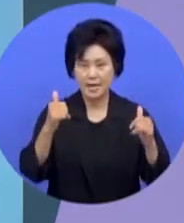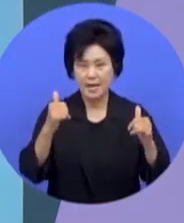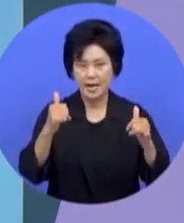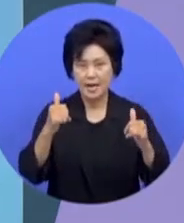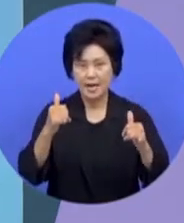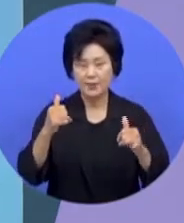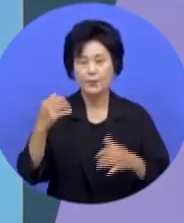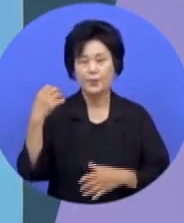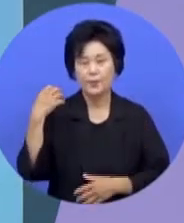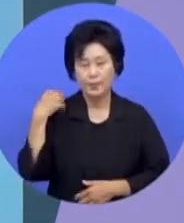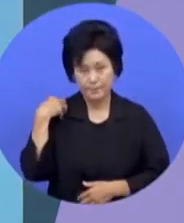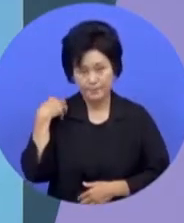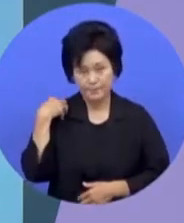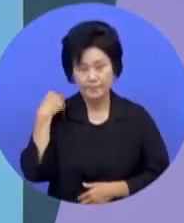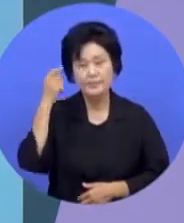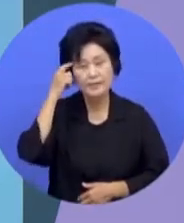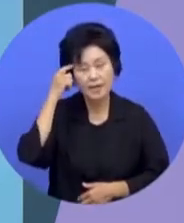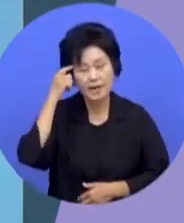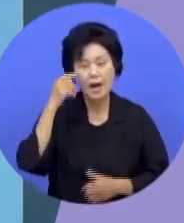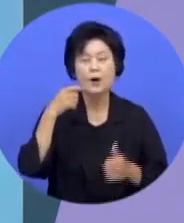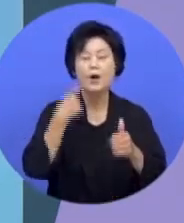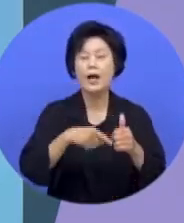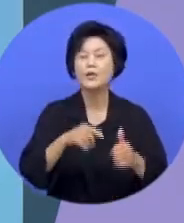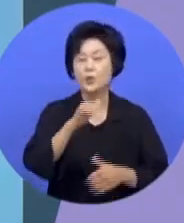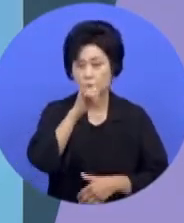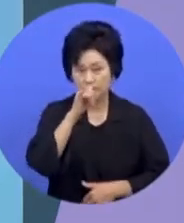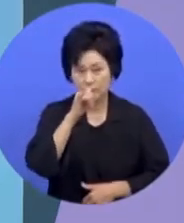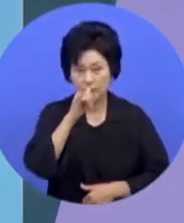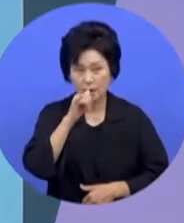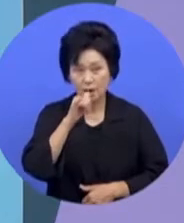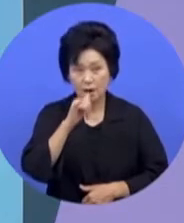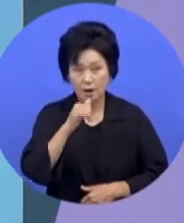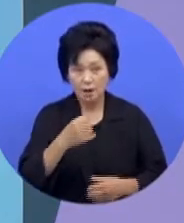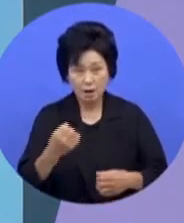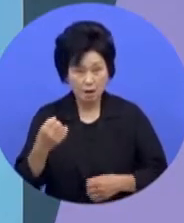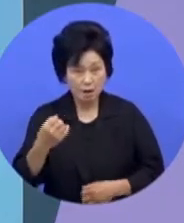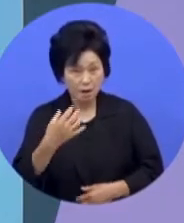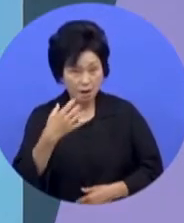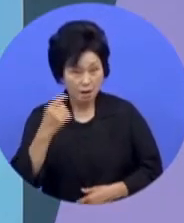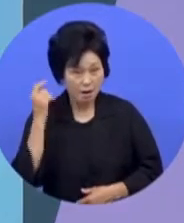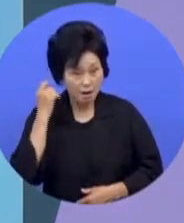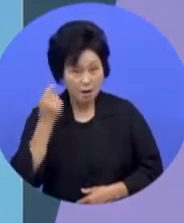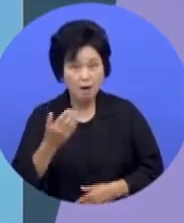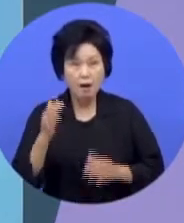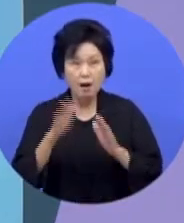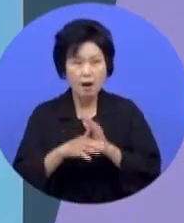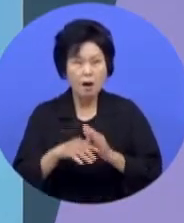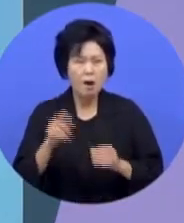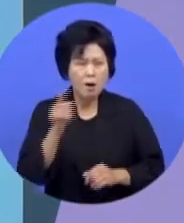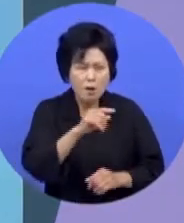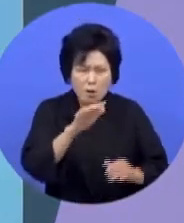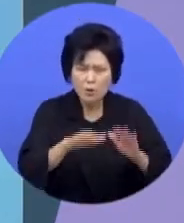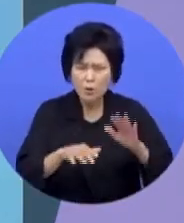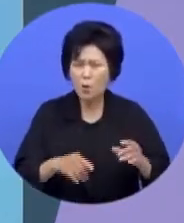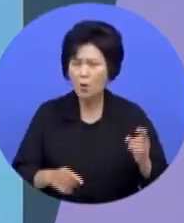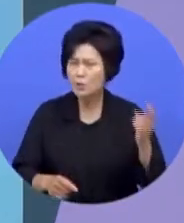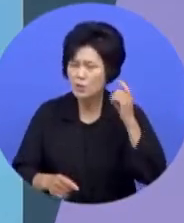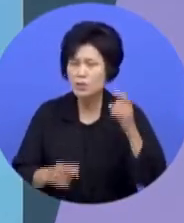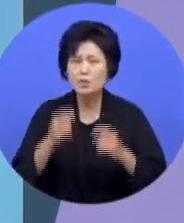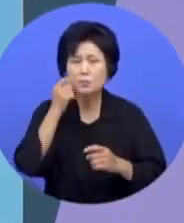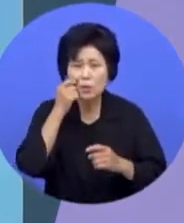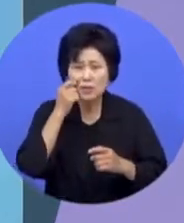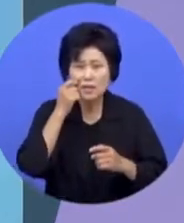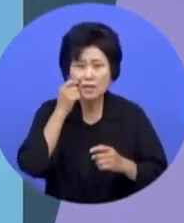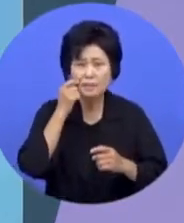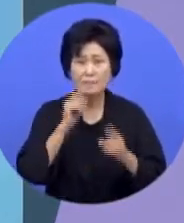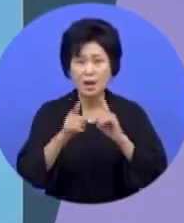말씀하세요? 다른 어떤 곳에서도 들을 수 없는 말이고 또 사실 가장 중요한 말이잖아요. 제